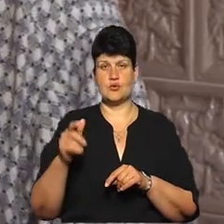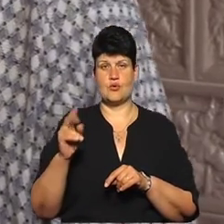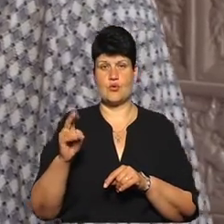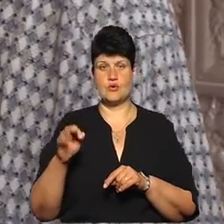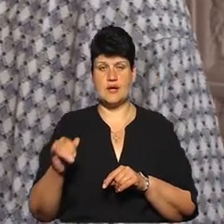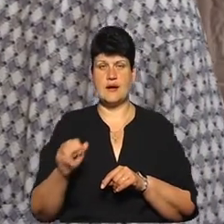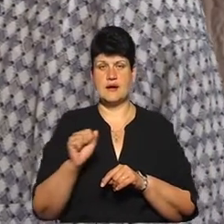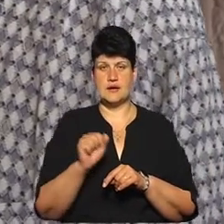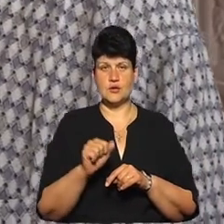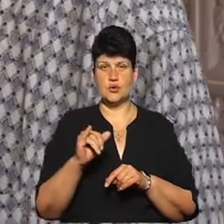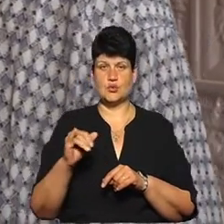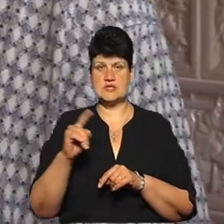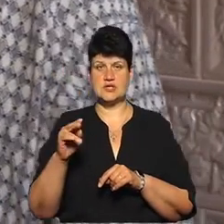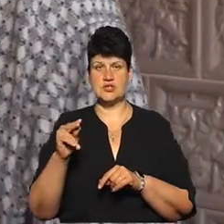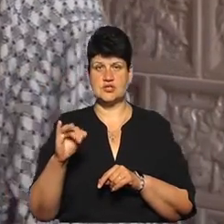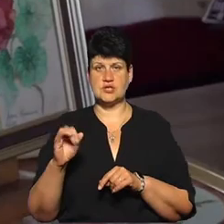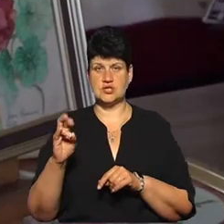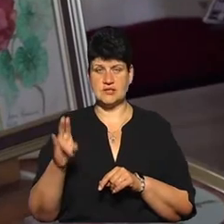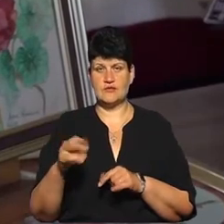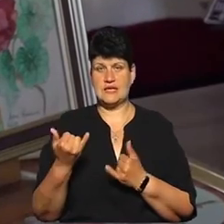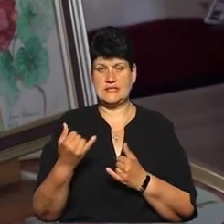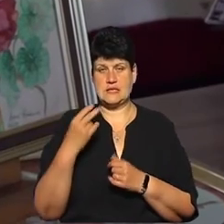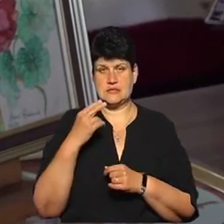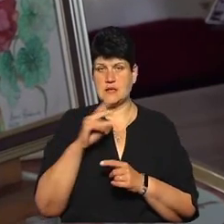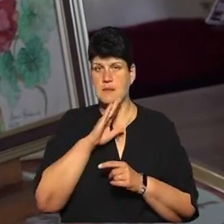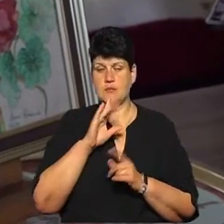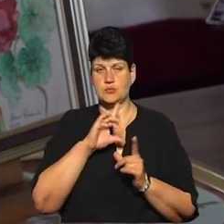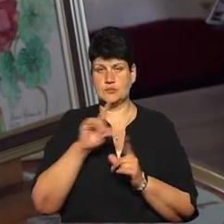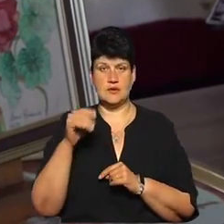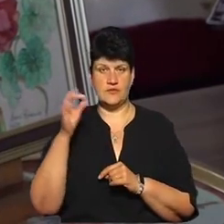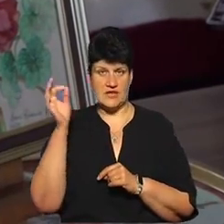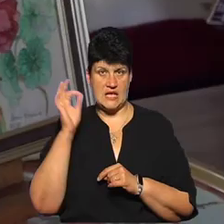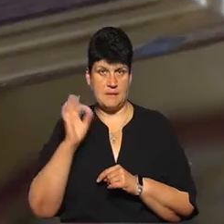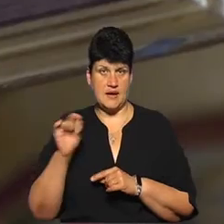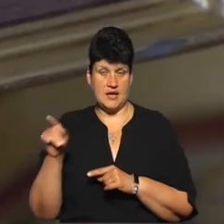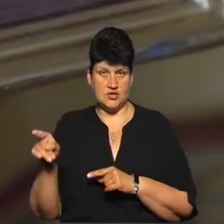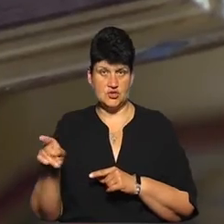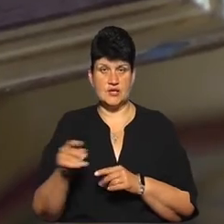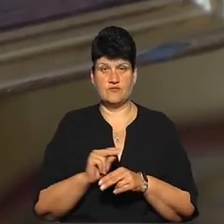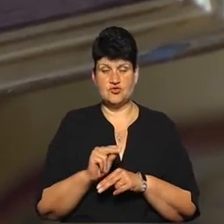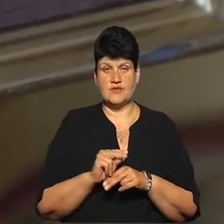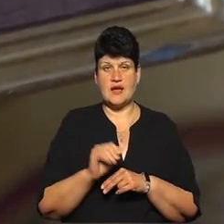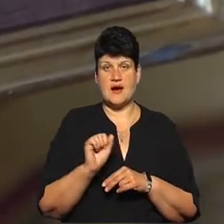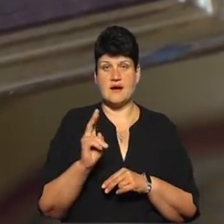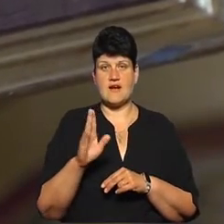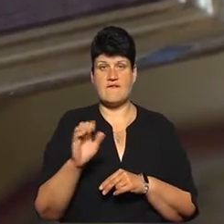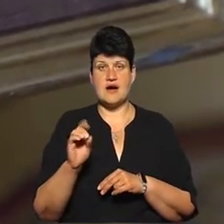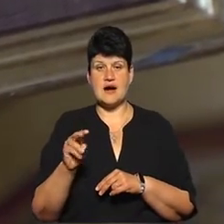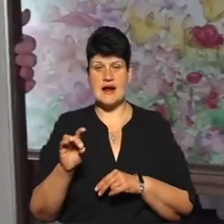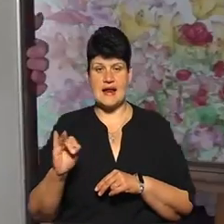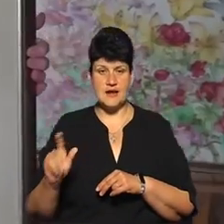Ющишини. Вона зараз з мамою в Німеччині. Ту роботу якраз я вчив її акварелі, і вона зробила цю